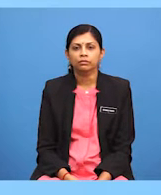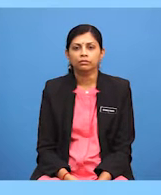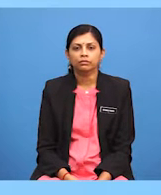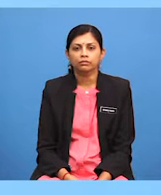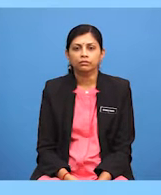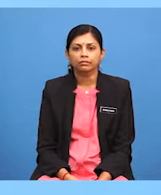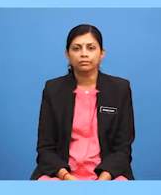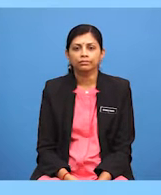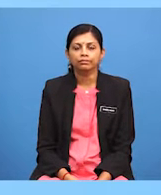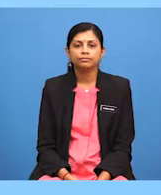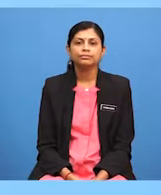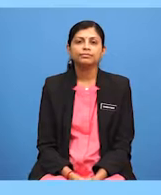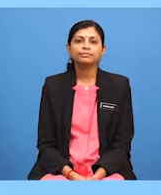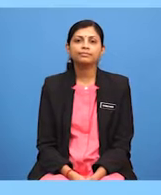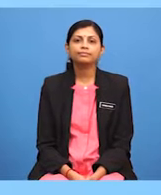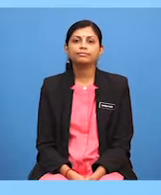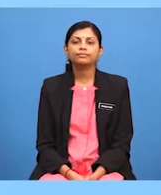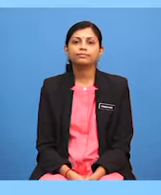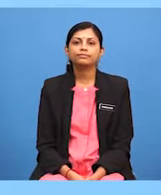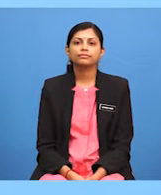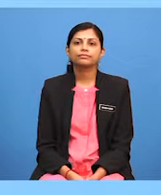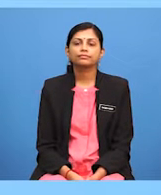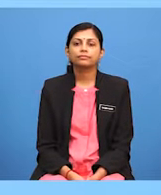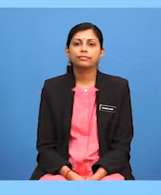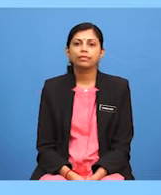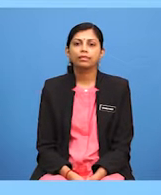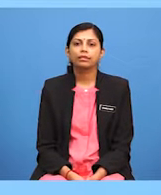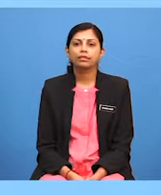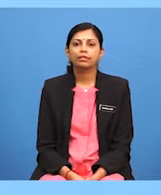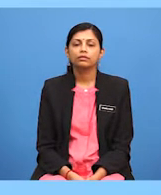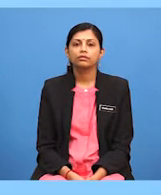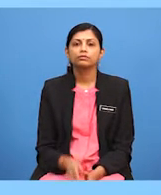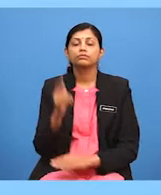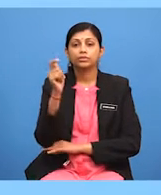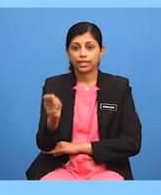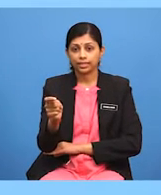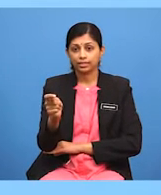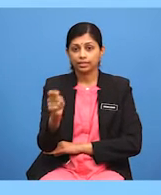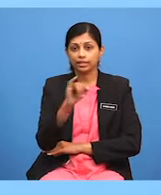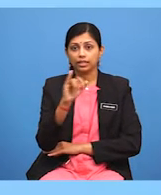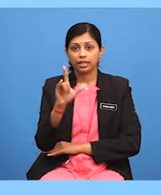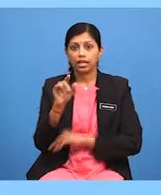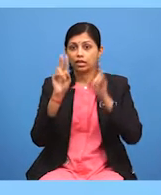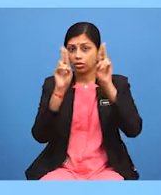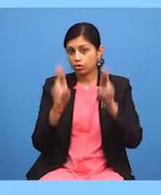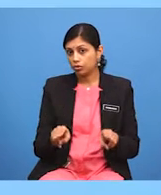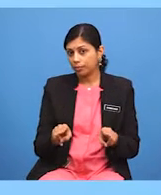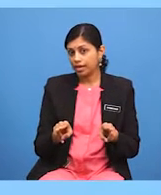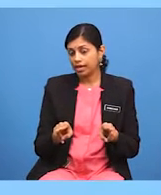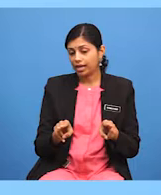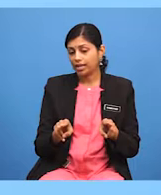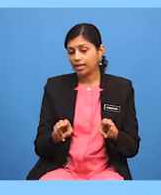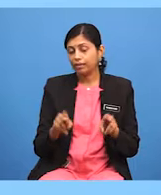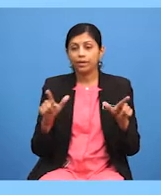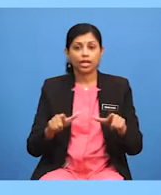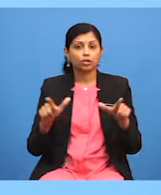Murid-murid, seperti yang anda ketahui, tenaga adalah keupayaan melakukan